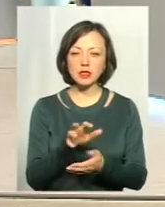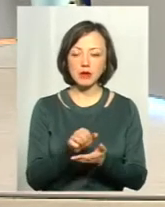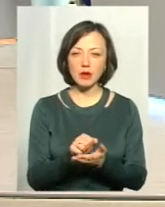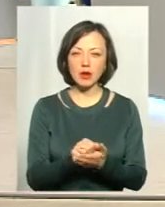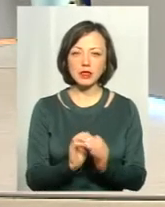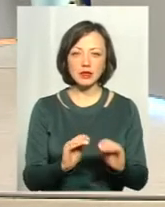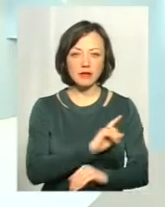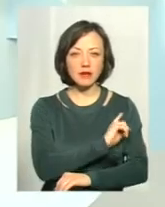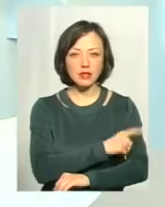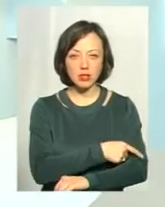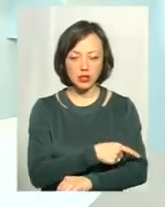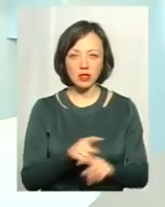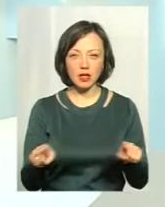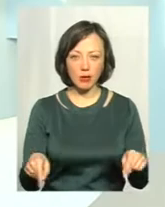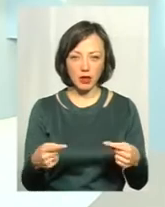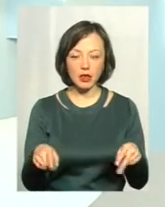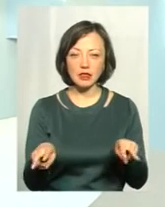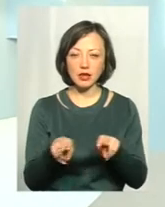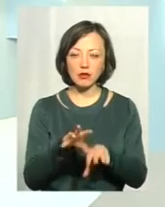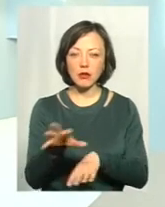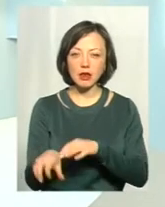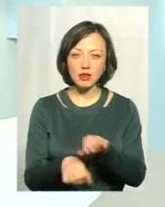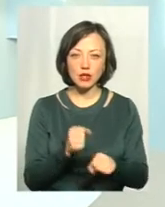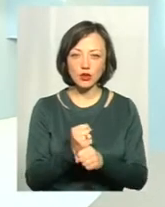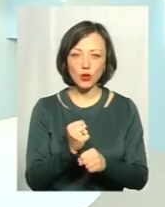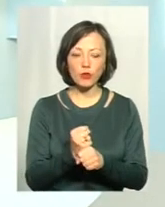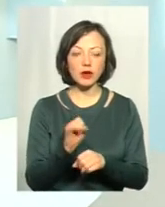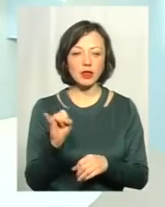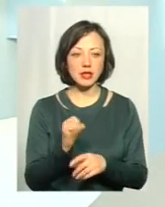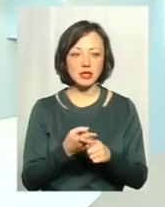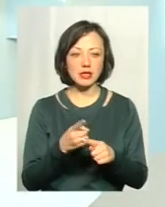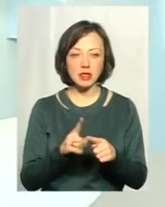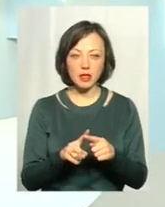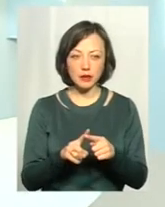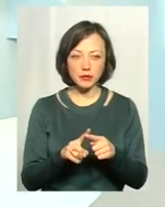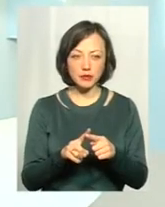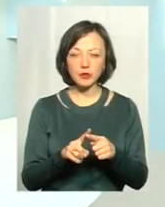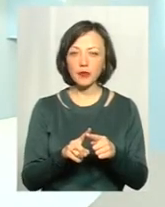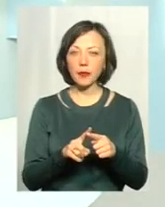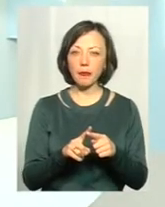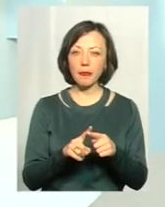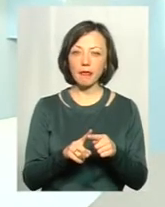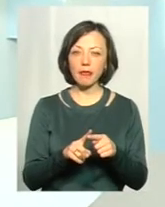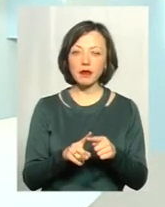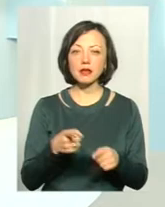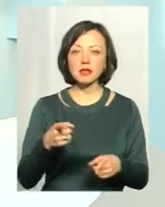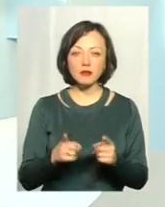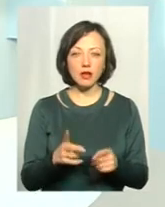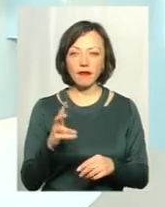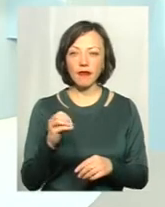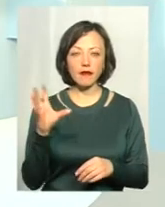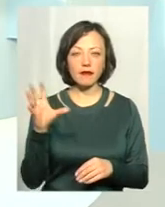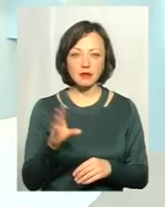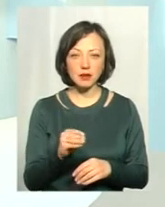дітками фізично теж. І масаж роблять їм. І вони це сприймають, ну, звичайно, не всім,